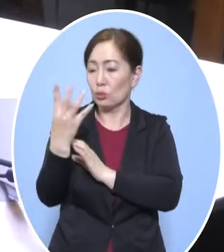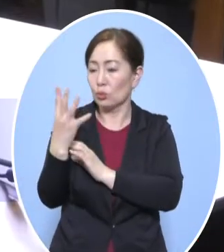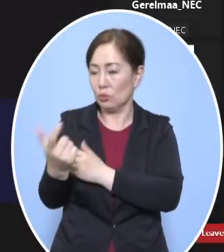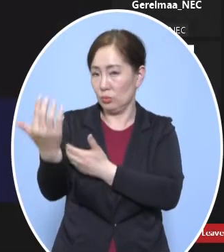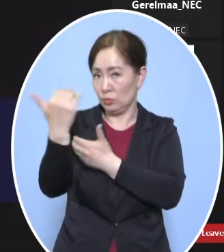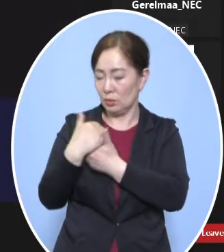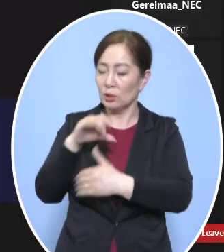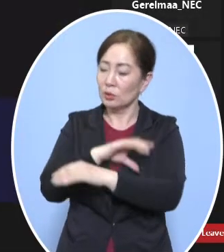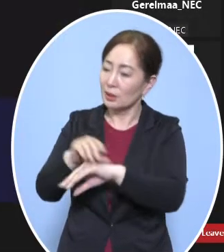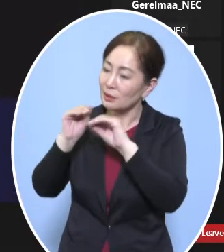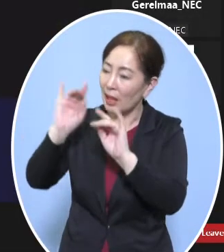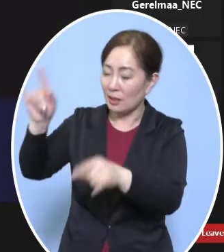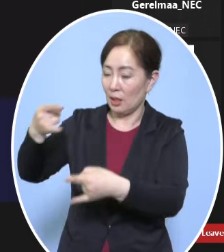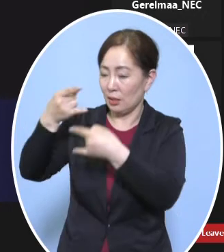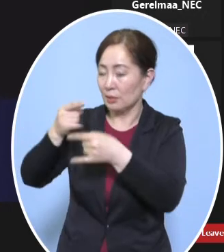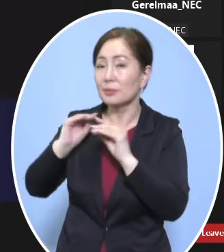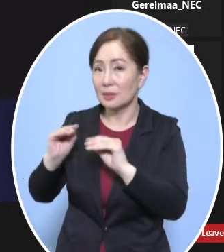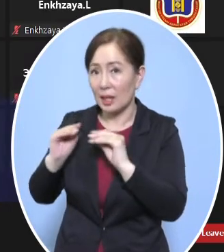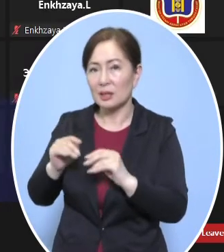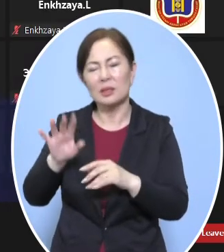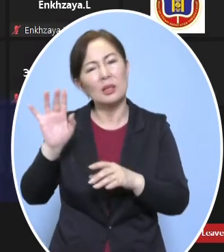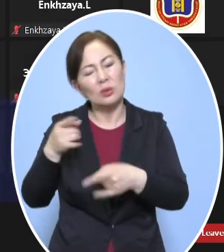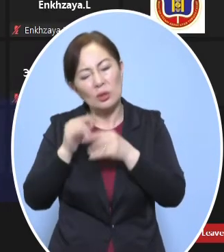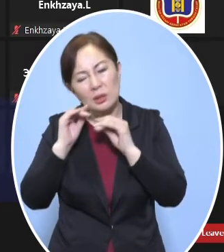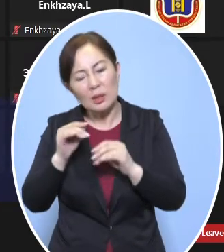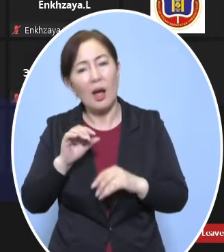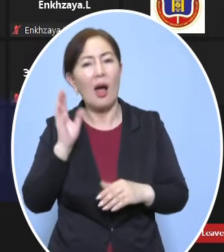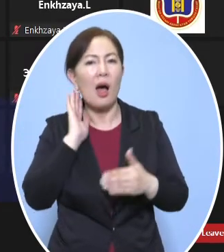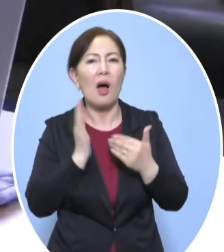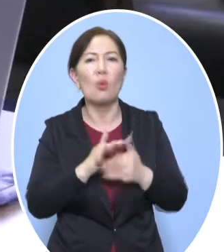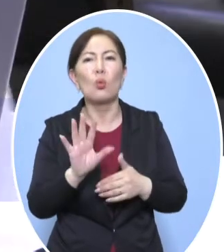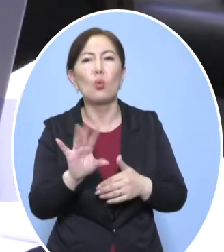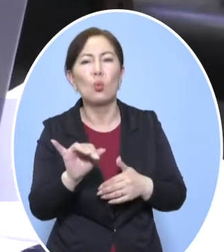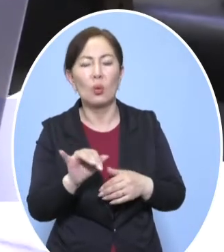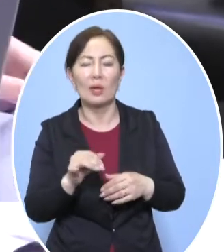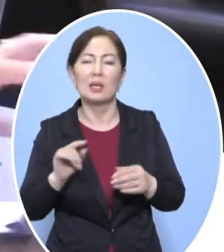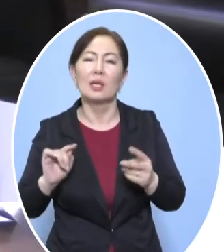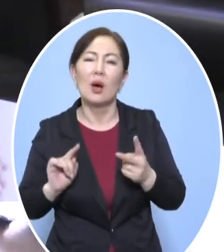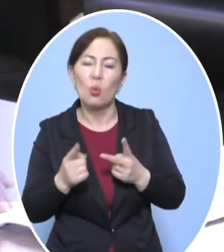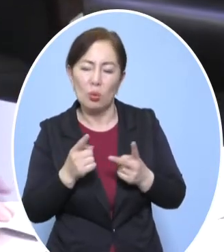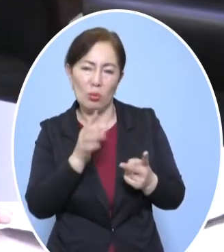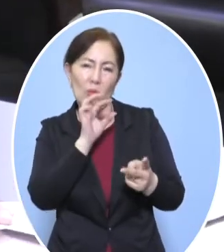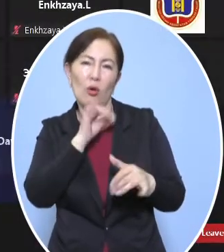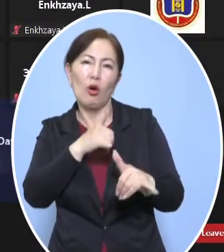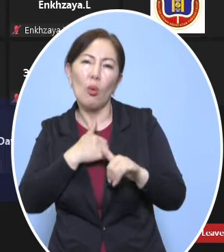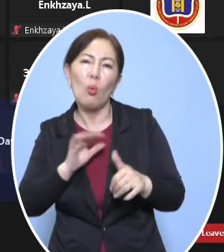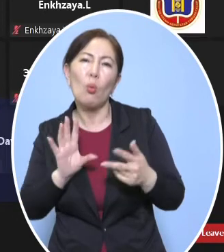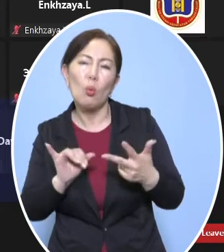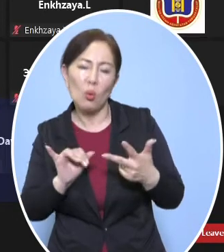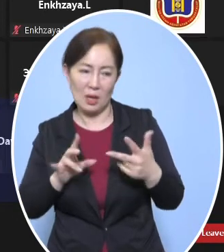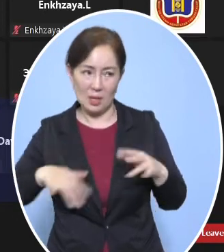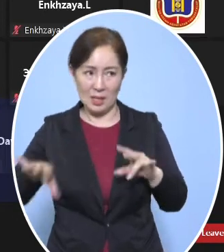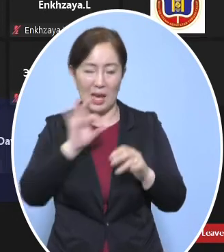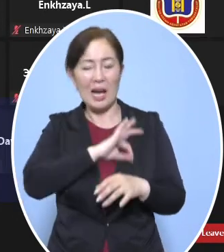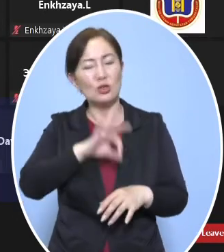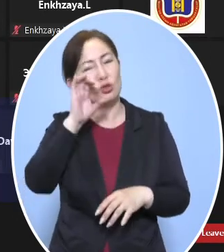албан хаагчдад авилгын эсрэг сургалтыг цахимаар зохион байгууллаа. Сургалтаар авилга, түүний шалтгаан нөхцөл, авилгын хор хөрөөл, нийтийн ашиг